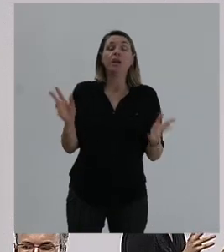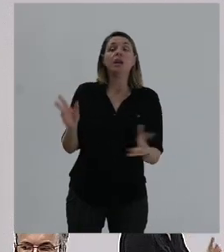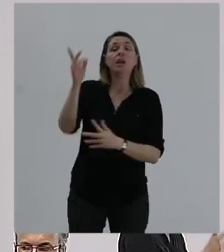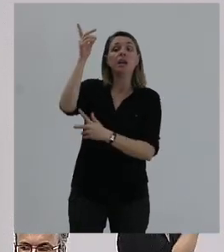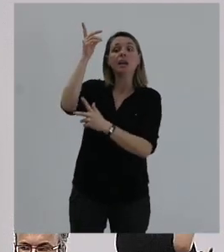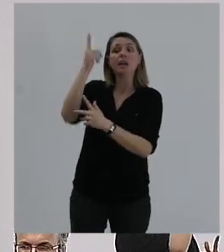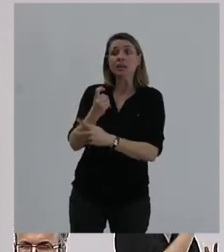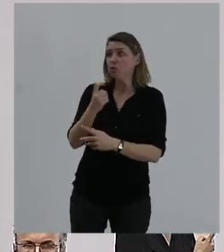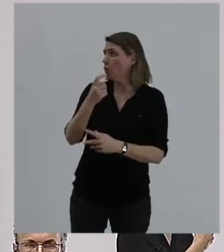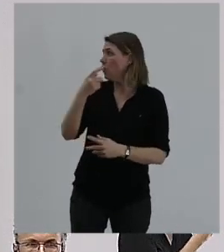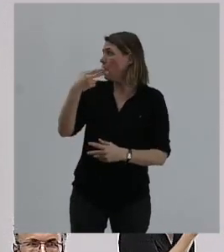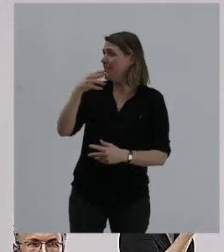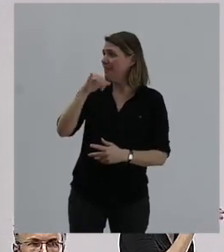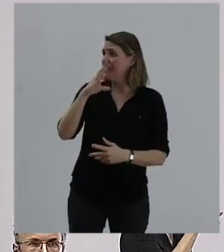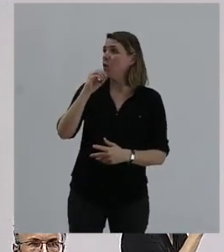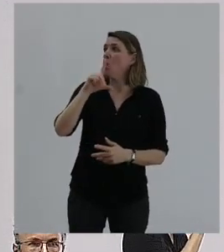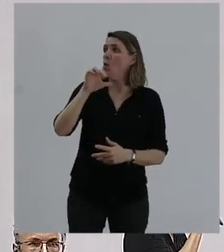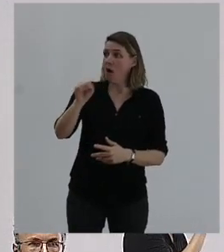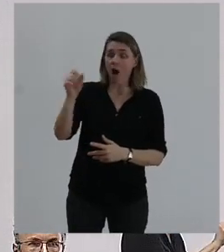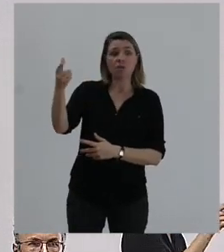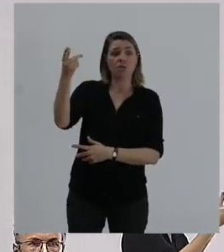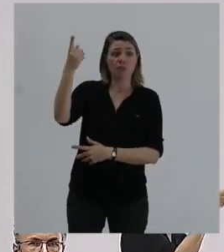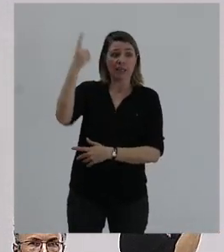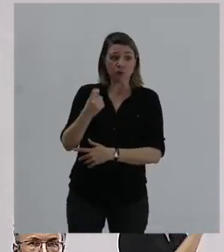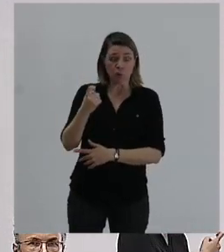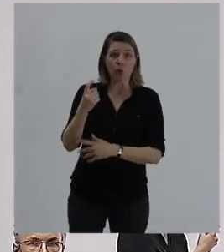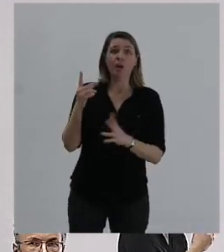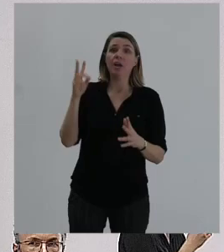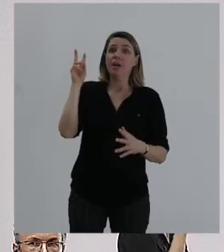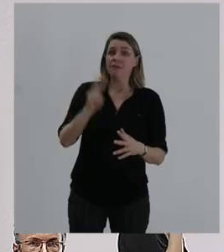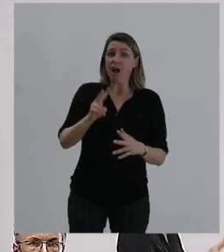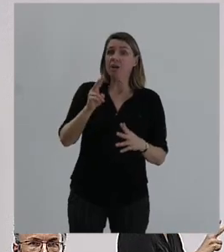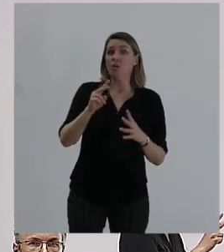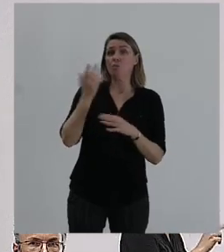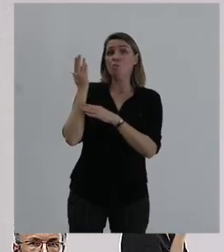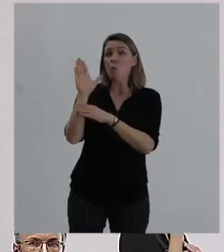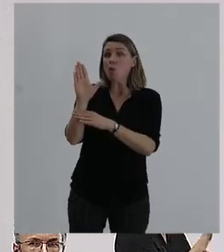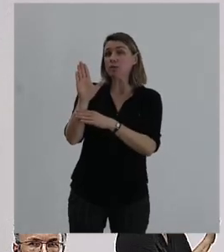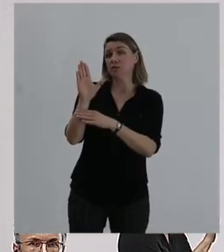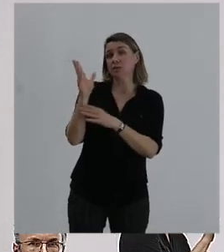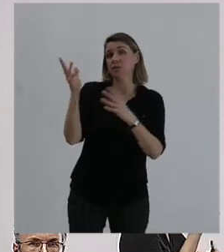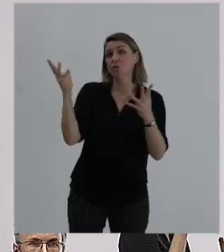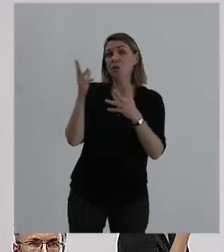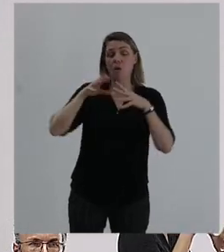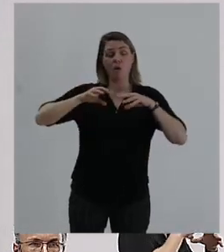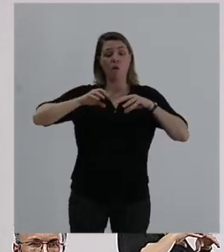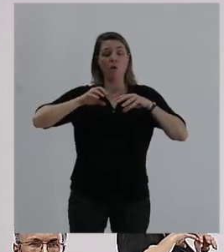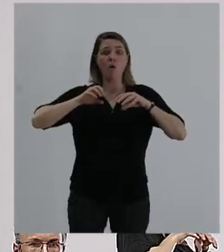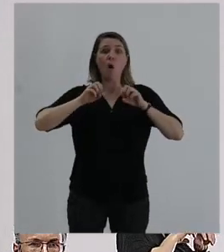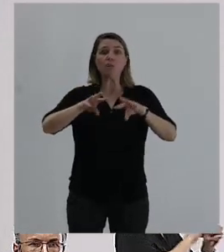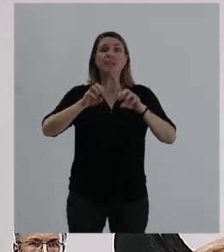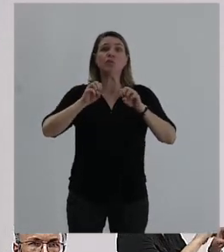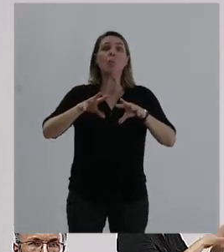question que tu poses, Nicolas, elle est vraiment intéressante et symptomatique de nos représentations vis-à-vis de l'enseignement